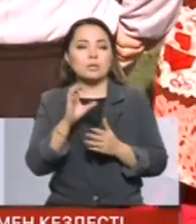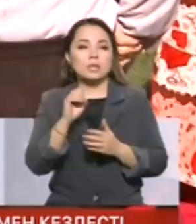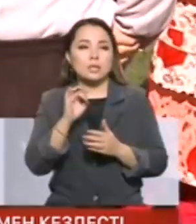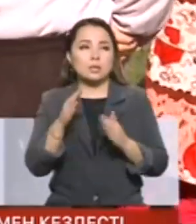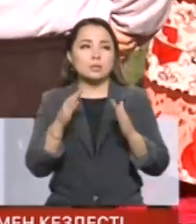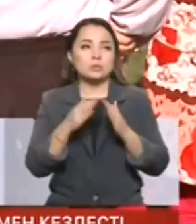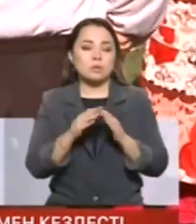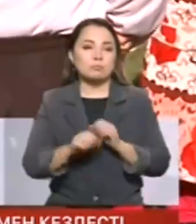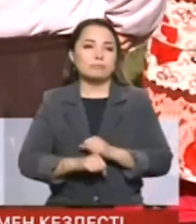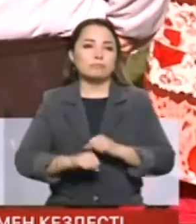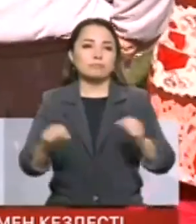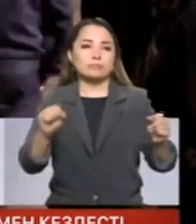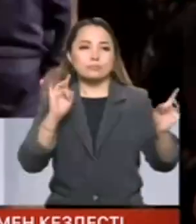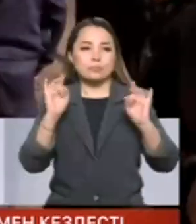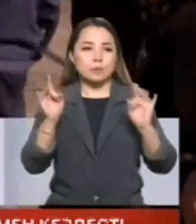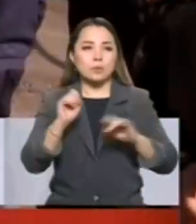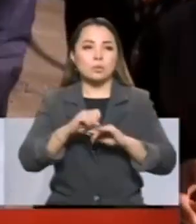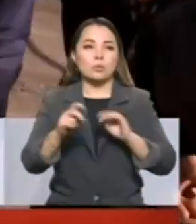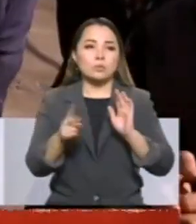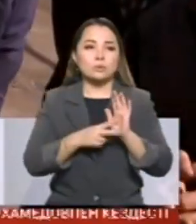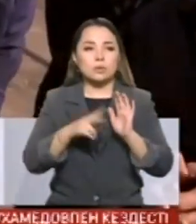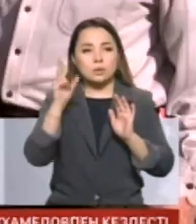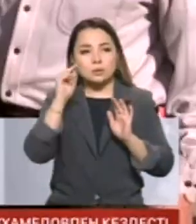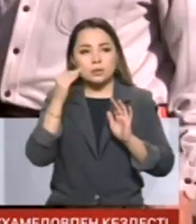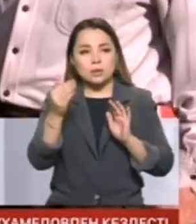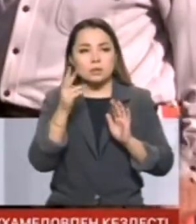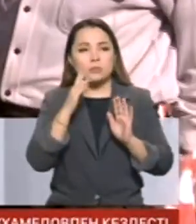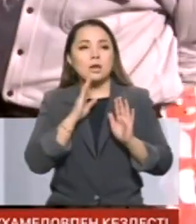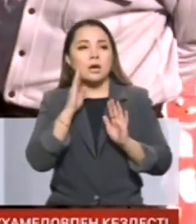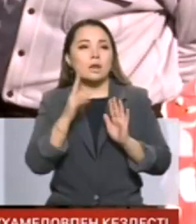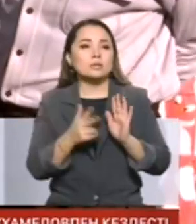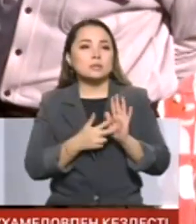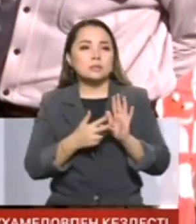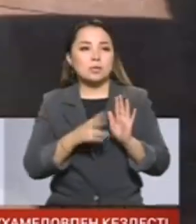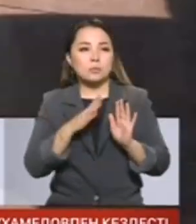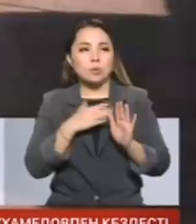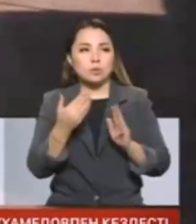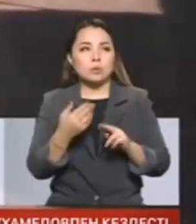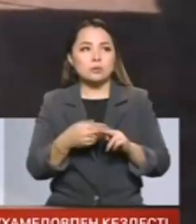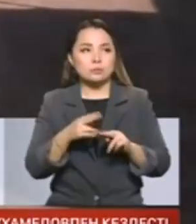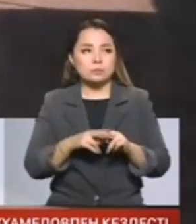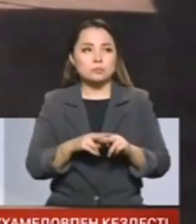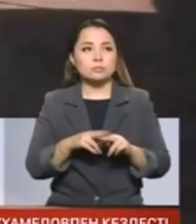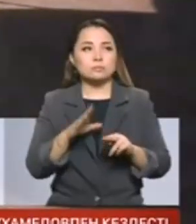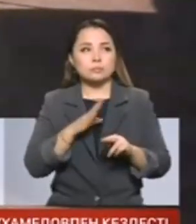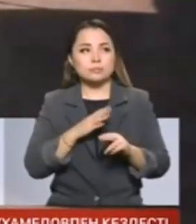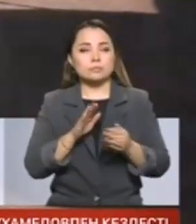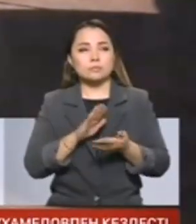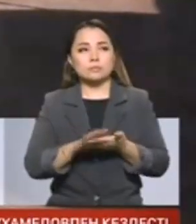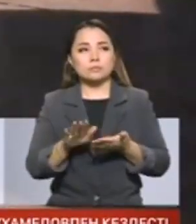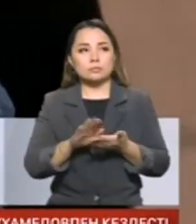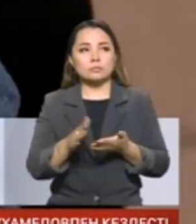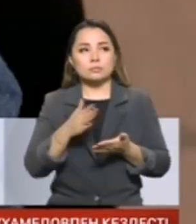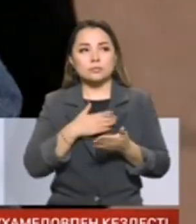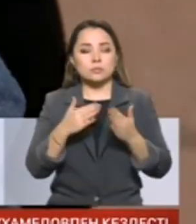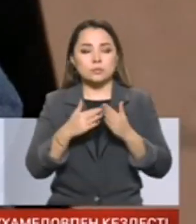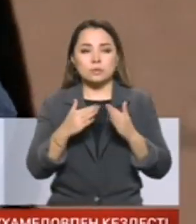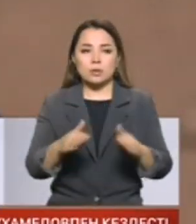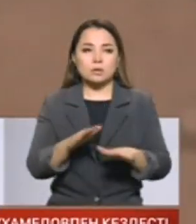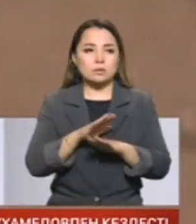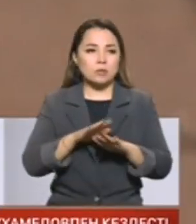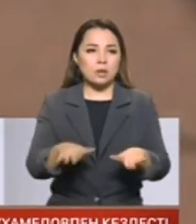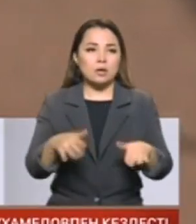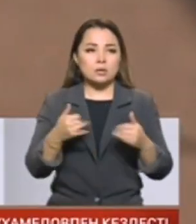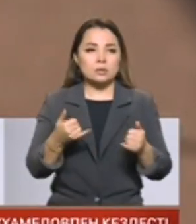дейді. Оқыс жағдай қыркүйек айының 17-сі күні таңғы сағат 8-де болған. Сол күні енді бәрі процесте болған күні мен болған жоқпын. Ол